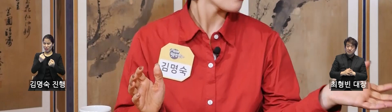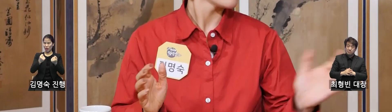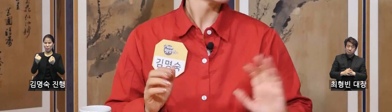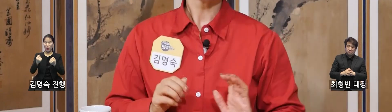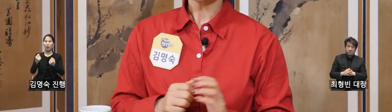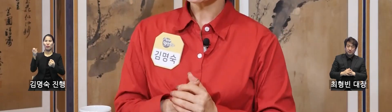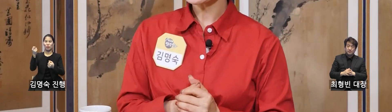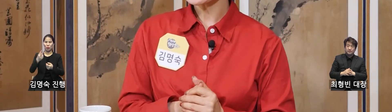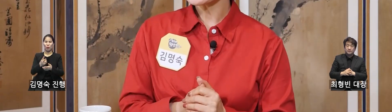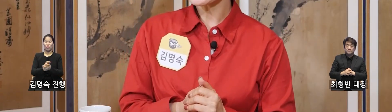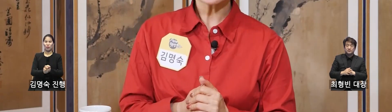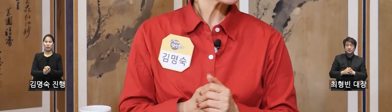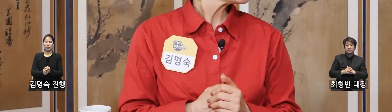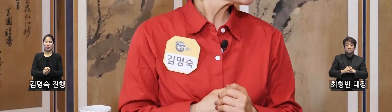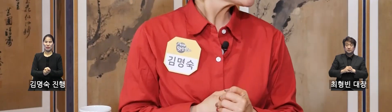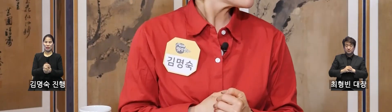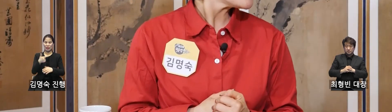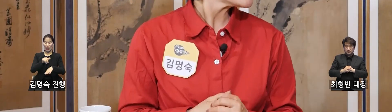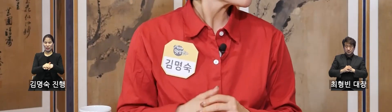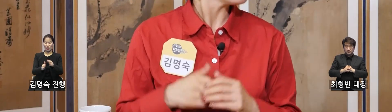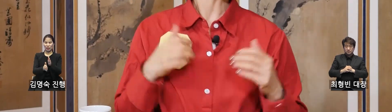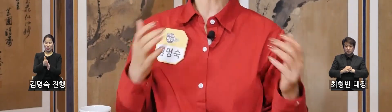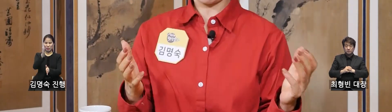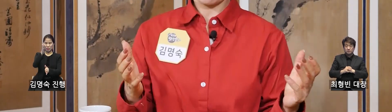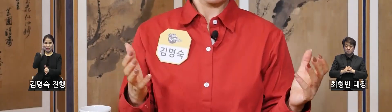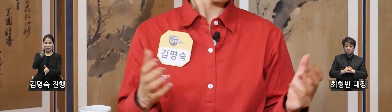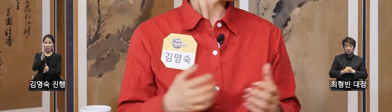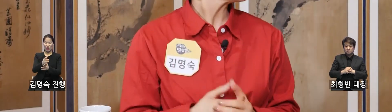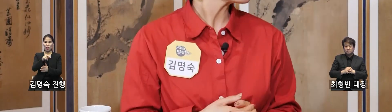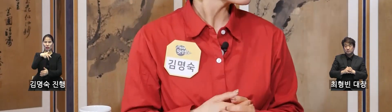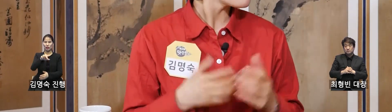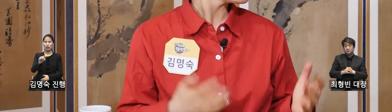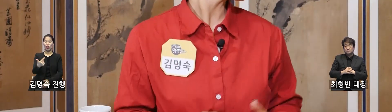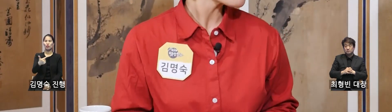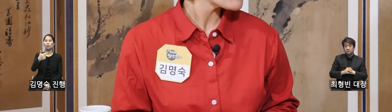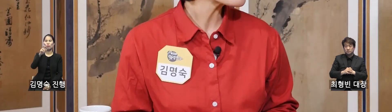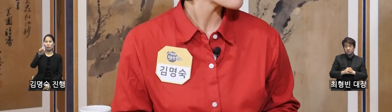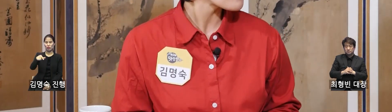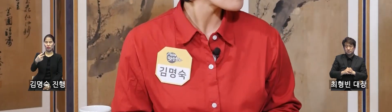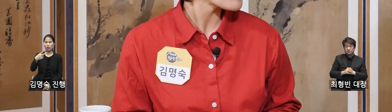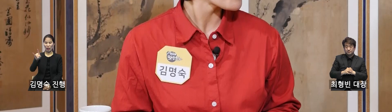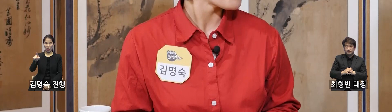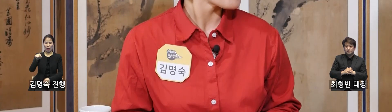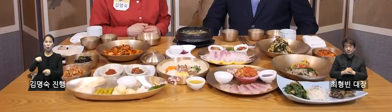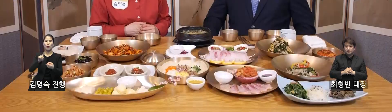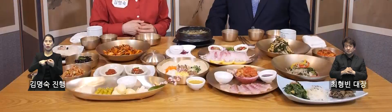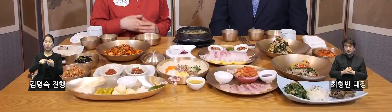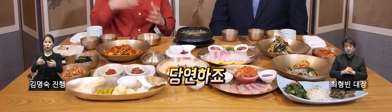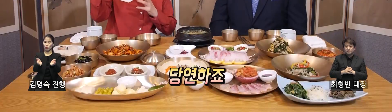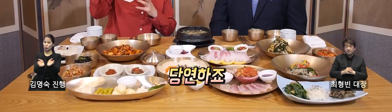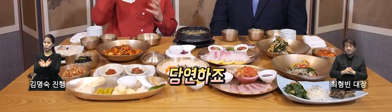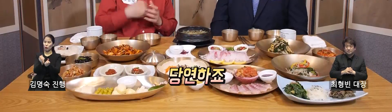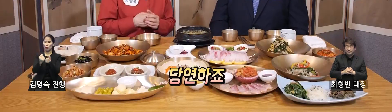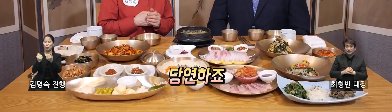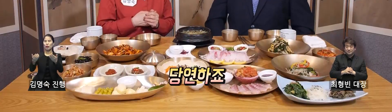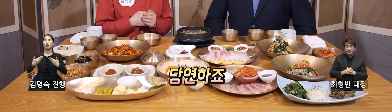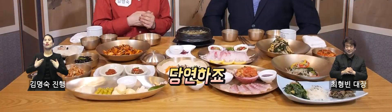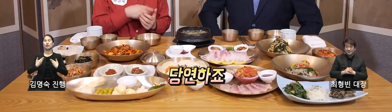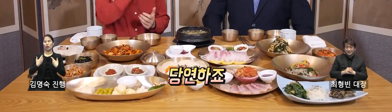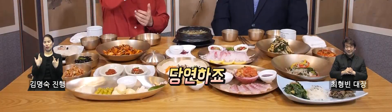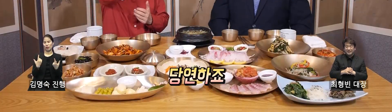아니라 심 대전시민 쳤는데 이것도 설명을 좀 해 주셔야 될 것 같아요 얻자 는 으